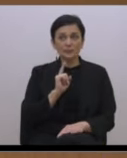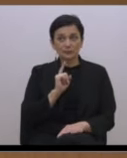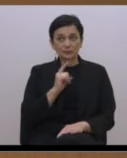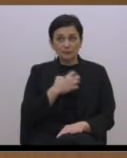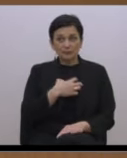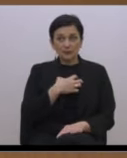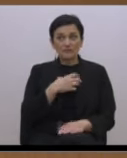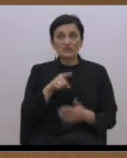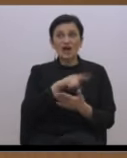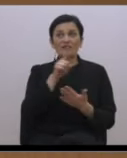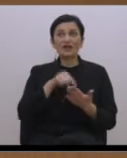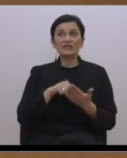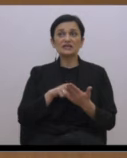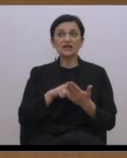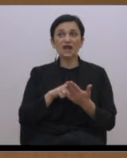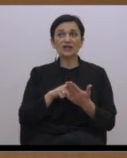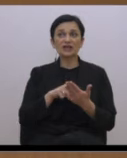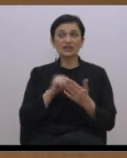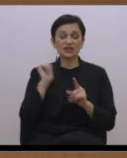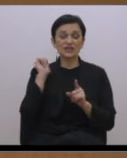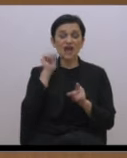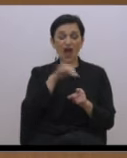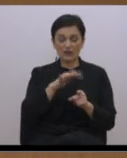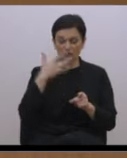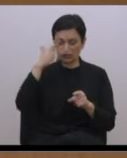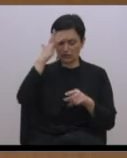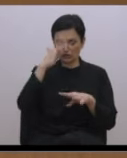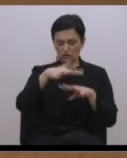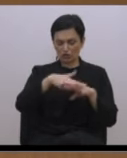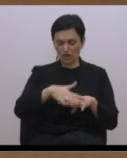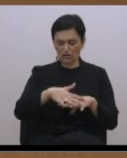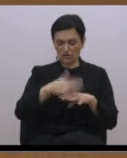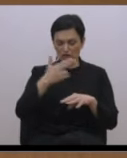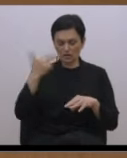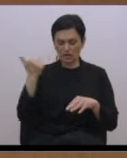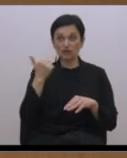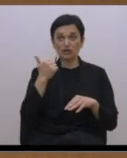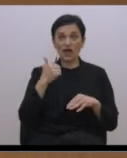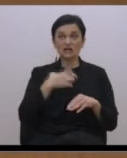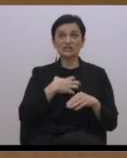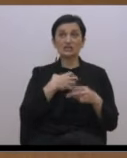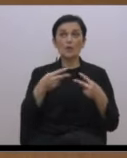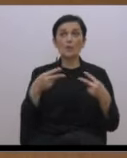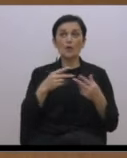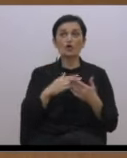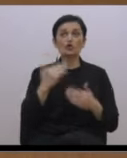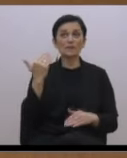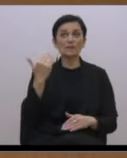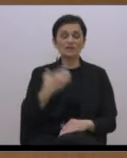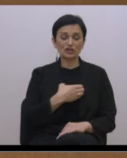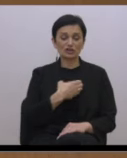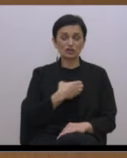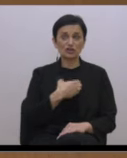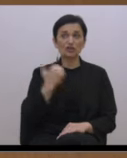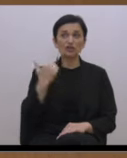თავარი საკითხი ამ შემთხვევაში, რითვისაც თავს ესხმეთ თქვენ შეერთებულ შტატებს და ჩვენ სტრატეგიულ პარტნიორობას, არის თქვენი შიში.